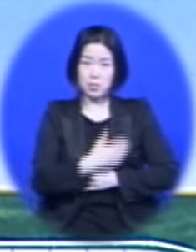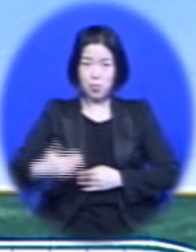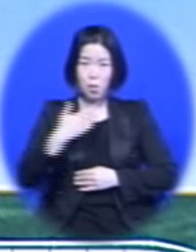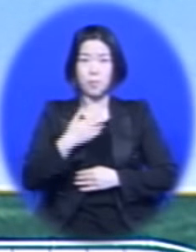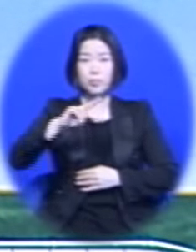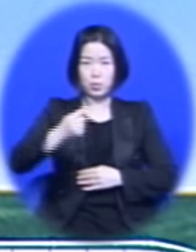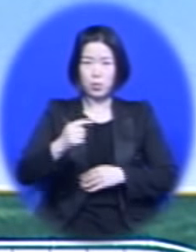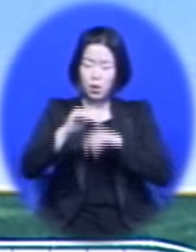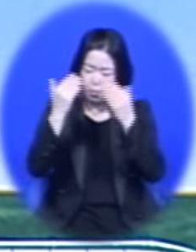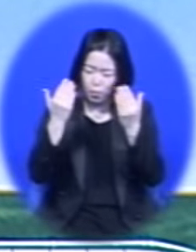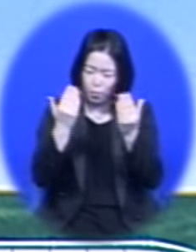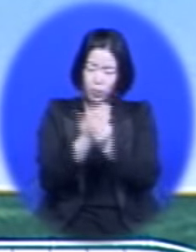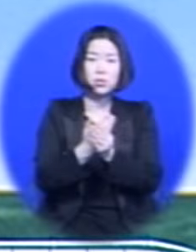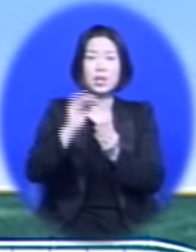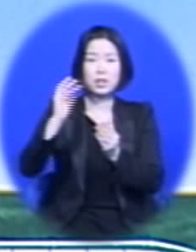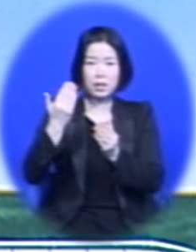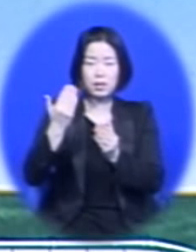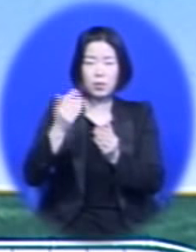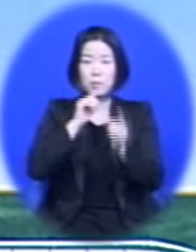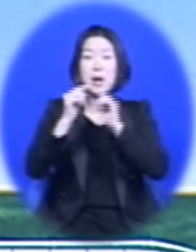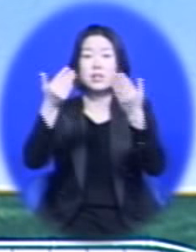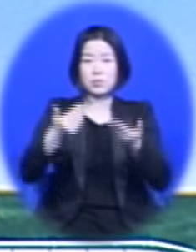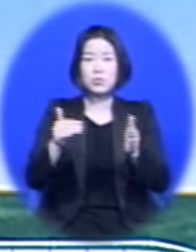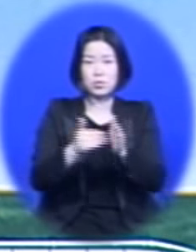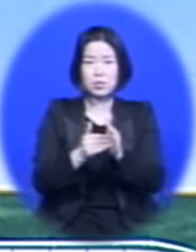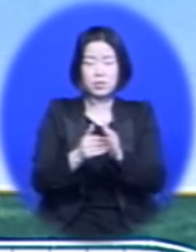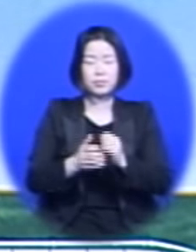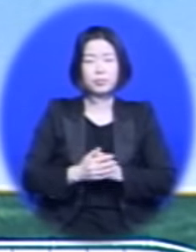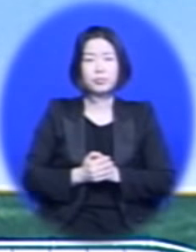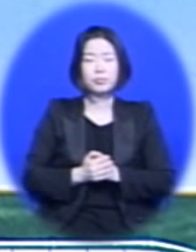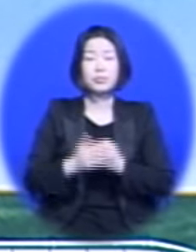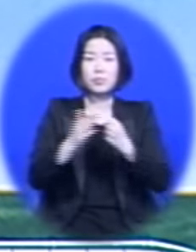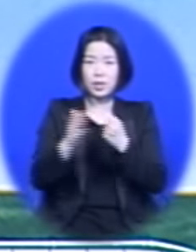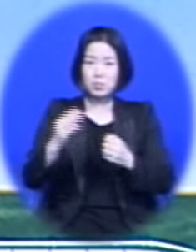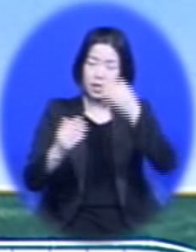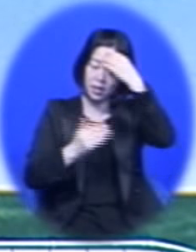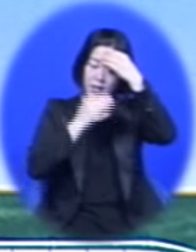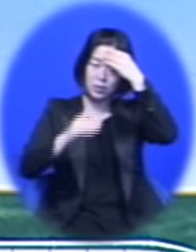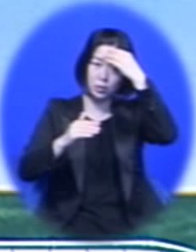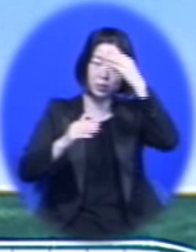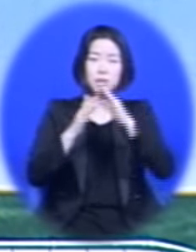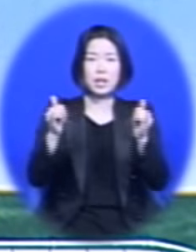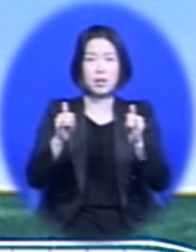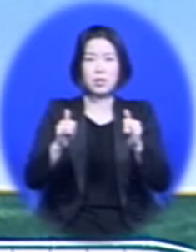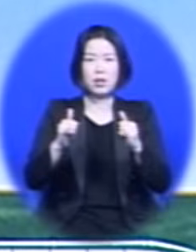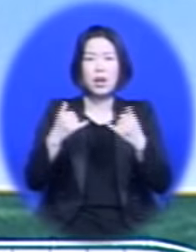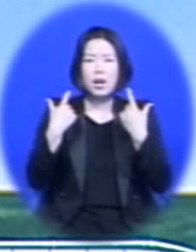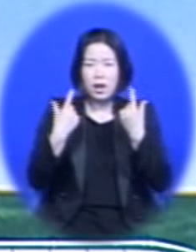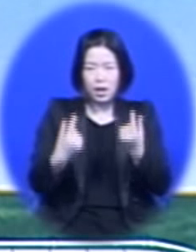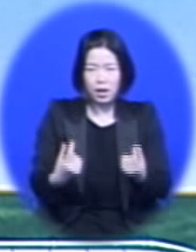우리 몸도 온전해질 것이라고 하셨거든요. 그러니까 성도들은 한결같이